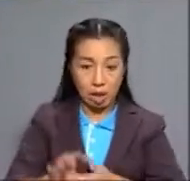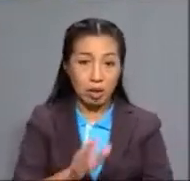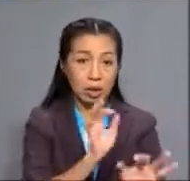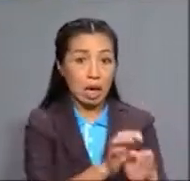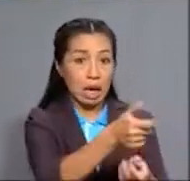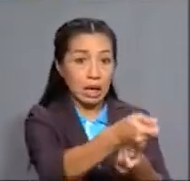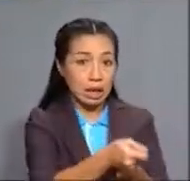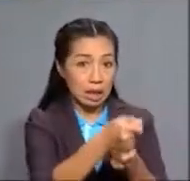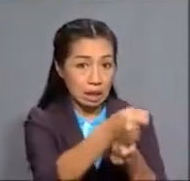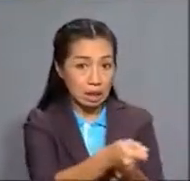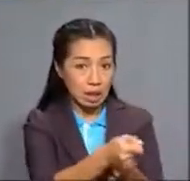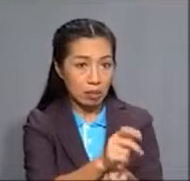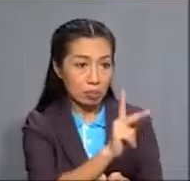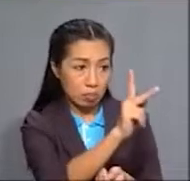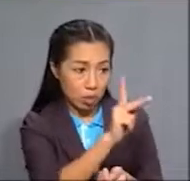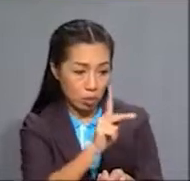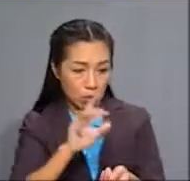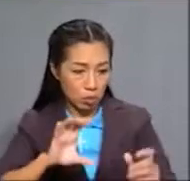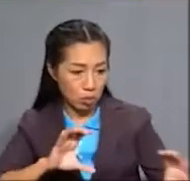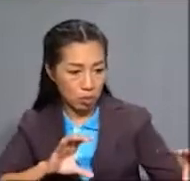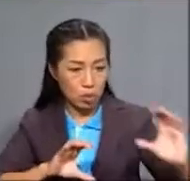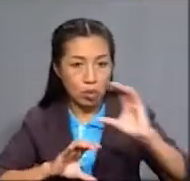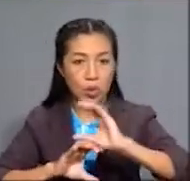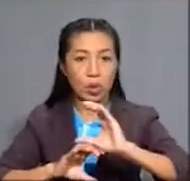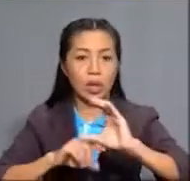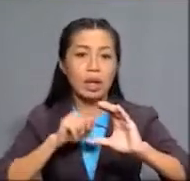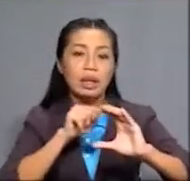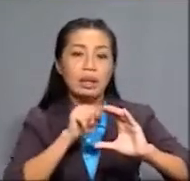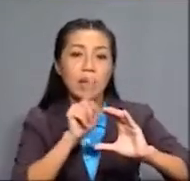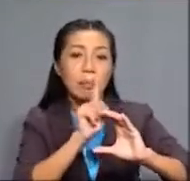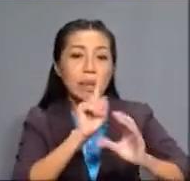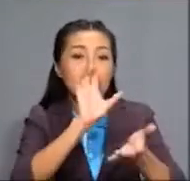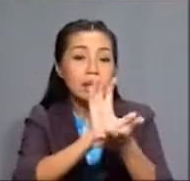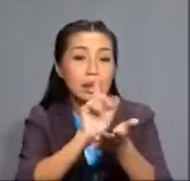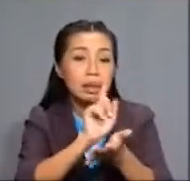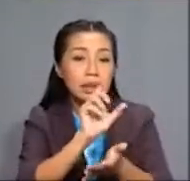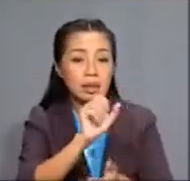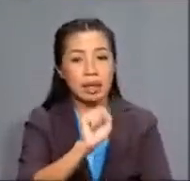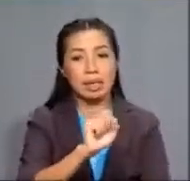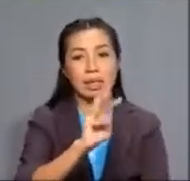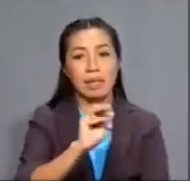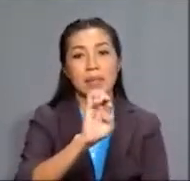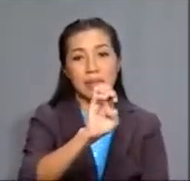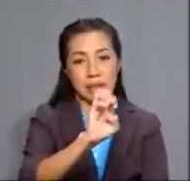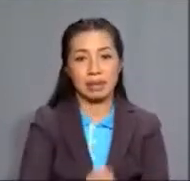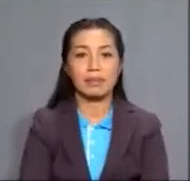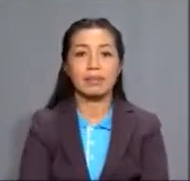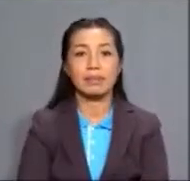ส.สนับสนุนเป็น SME ครับผม โอ้